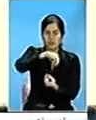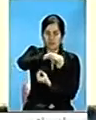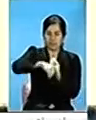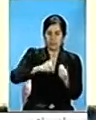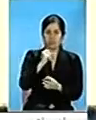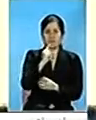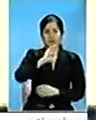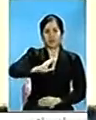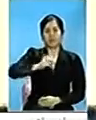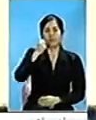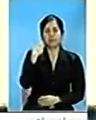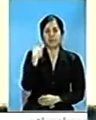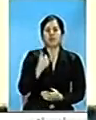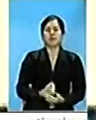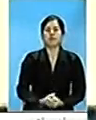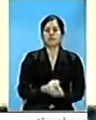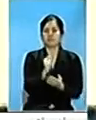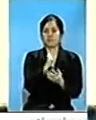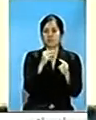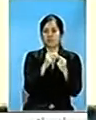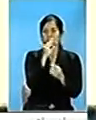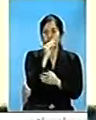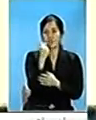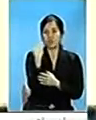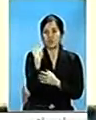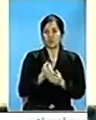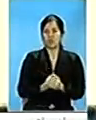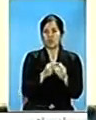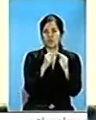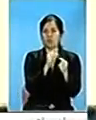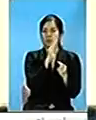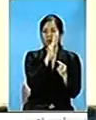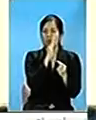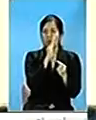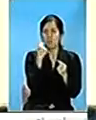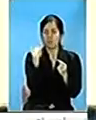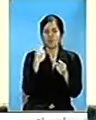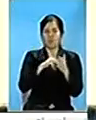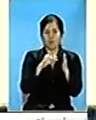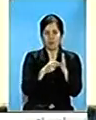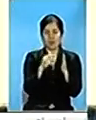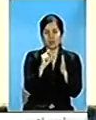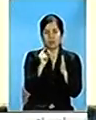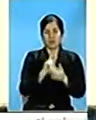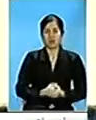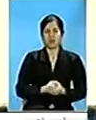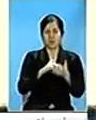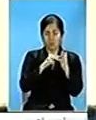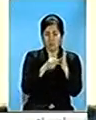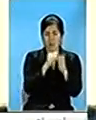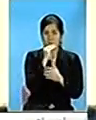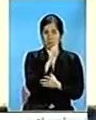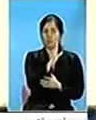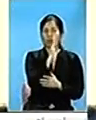ที่เรียกภาษาอังกฤษว่า white lies นะฮะแปลเป็นภาษาไทยว่าโกหกขาวอาจจะผิดสักนิดนึงคือเป็นการโกหกนะฮะ